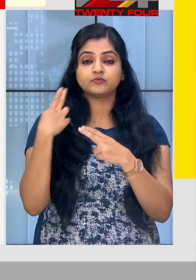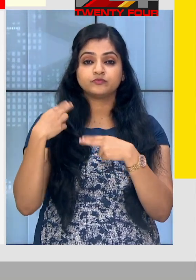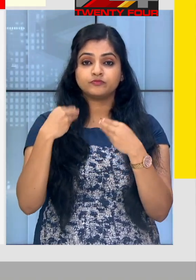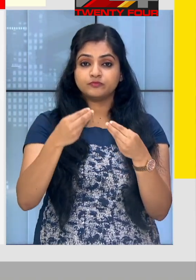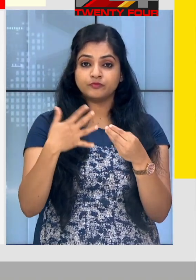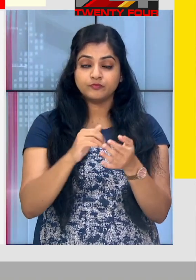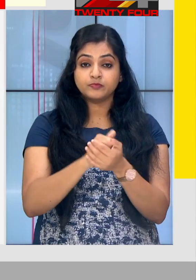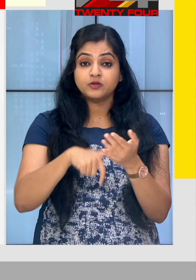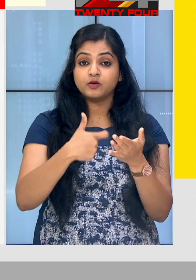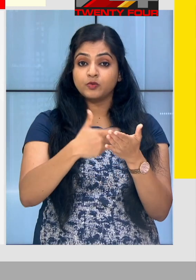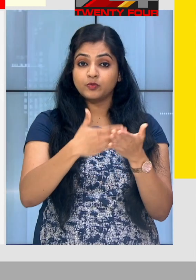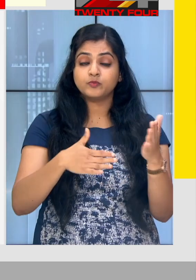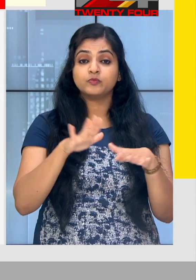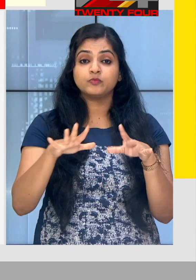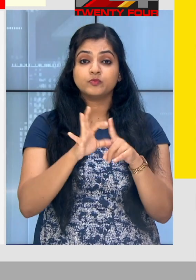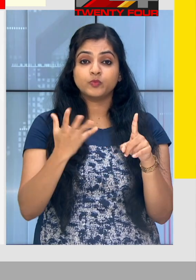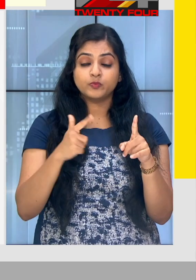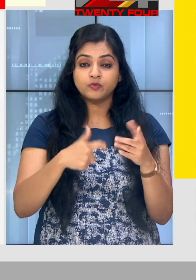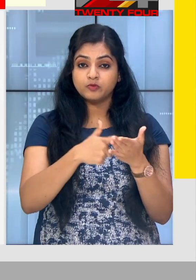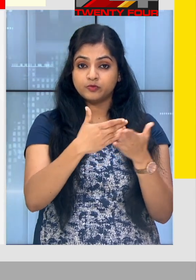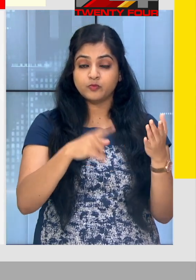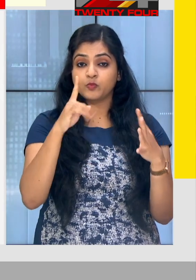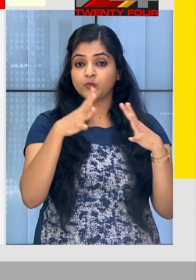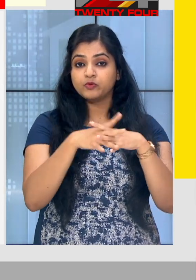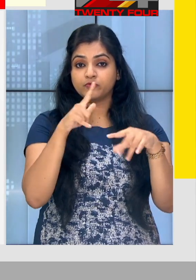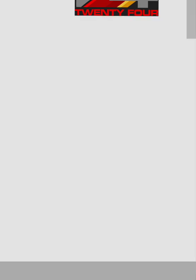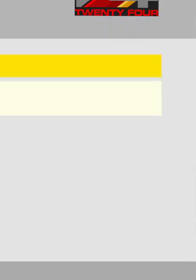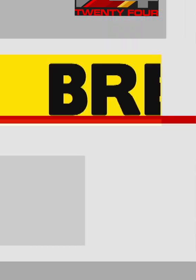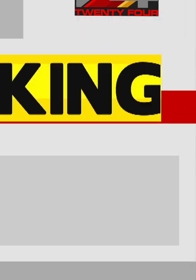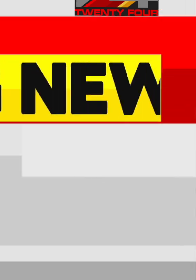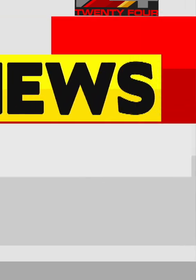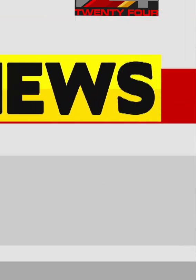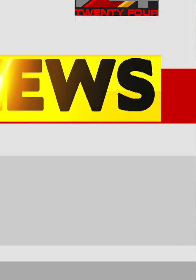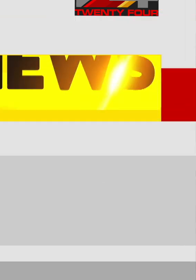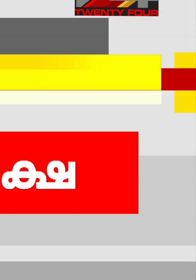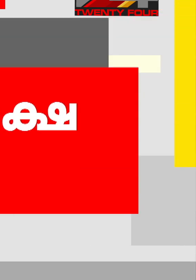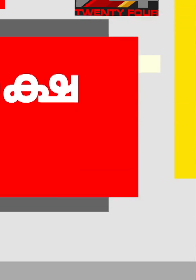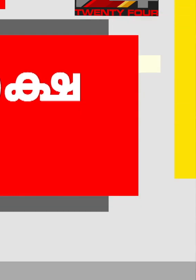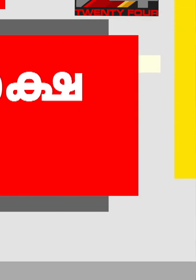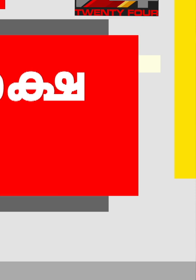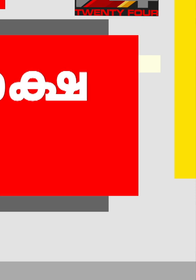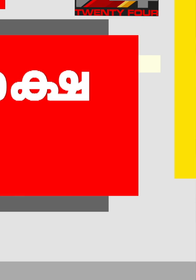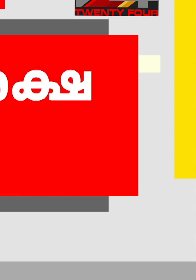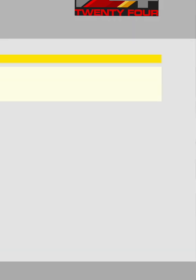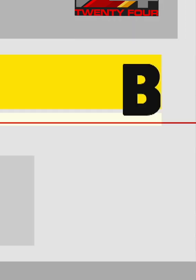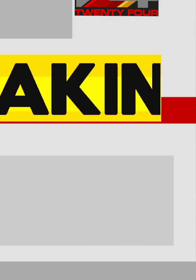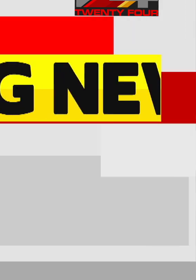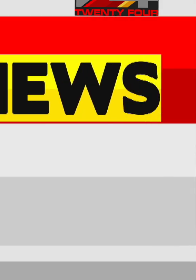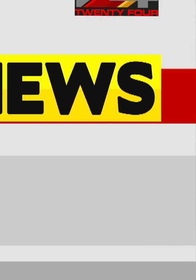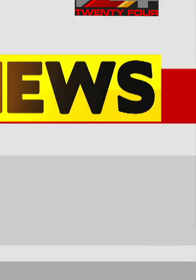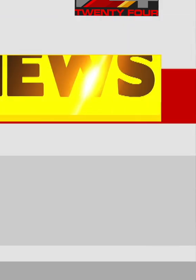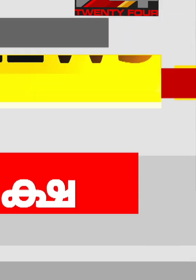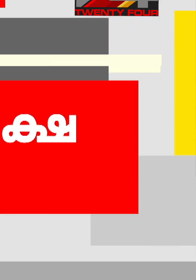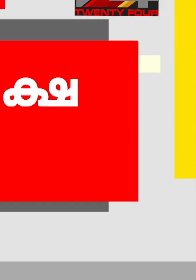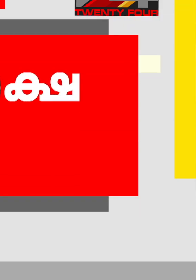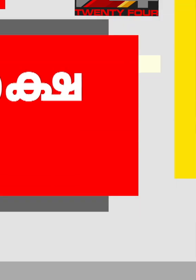റിപ്പോർട്ട്, അടുത്ത റിപ്പോർട്ട് ഒരാഴ്ചയ്ക്കകം സമർപ്പിക്കാനും സുപ്രീം കോടതി ആവശ്യപ്പെട്ടു. ആർക്കെ, തുടരുക. 3rd തവണയും ED ചീഫിന്റെ